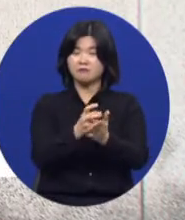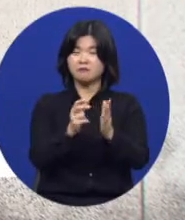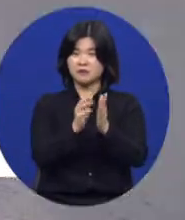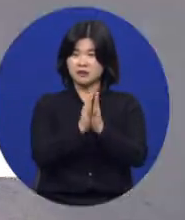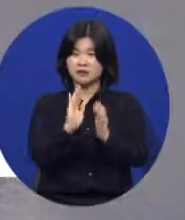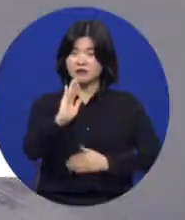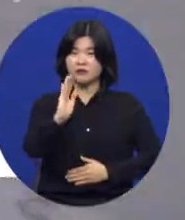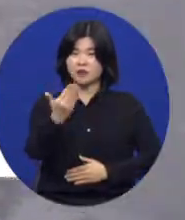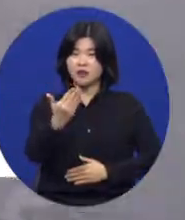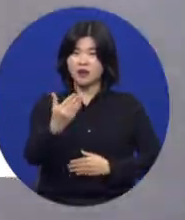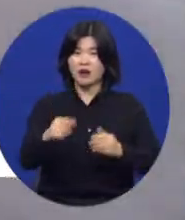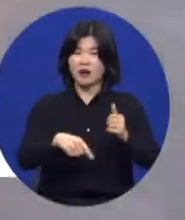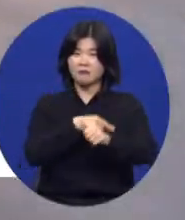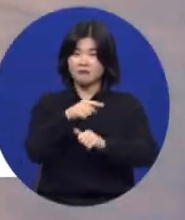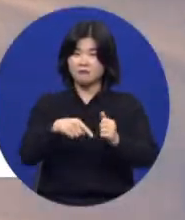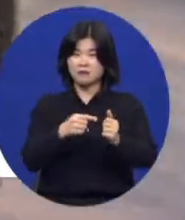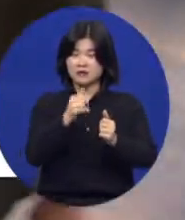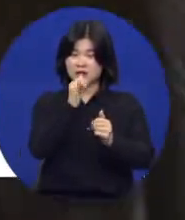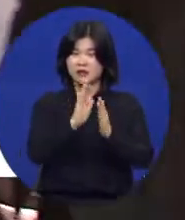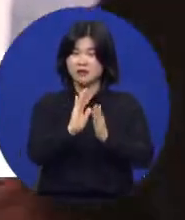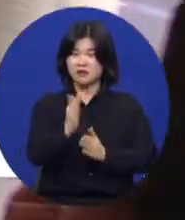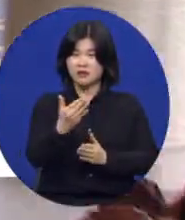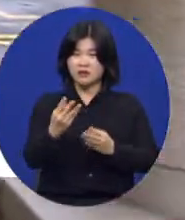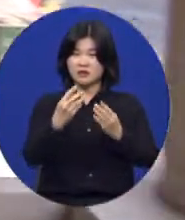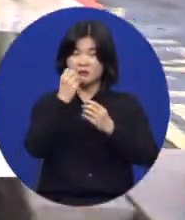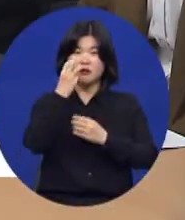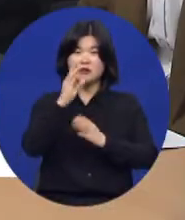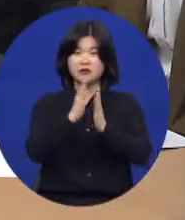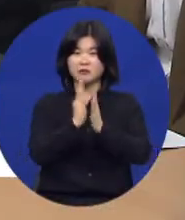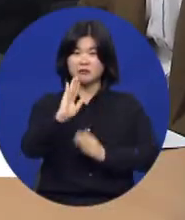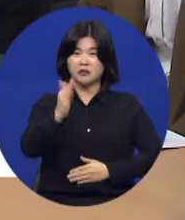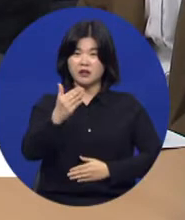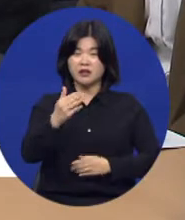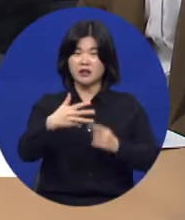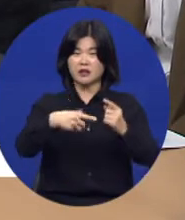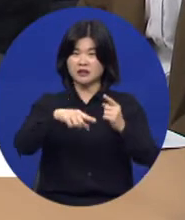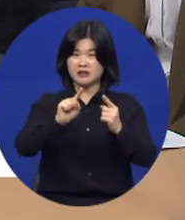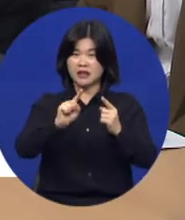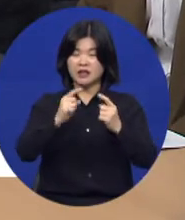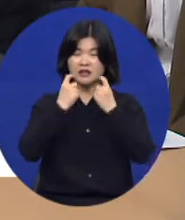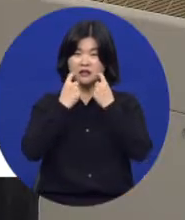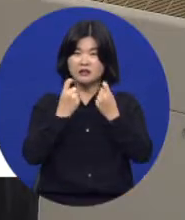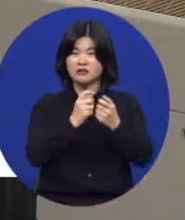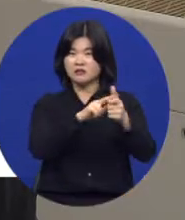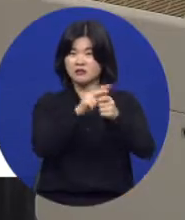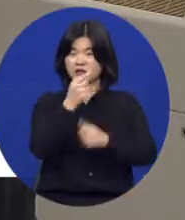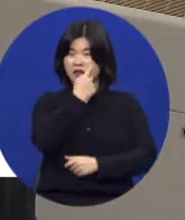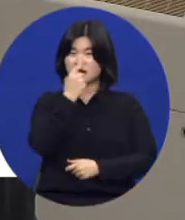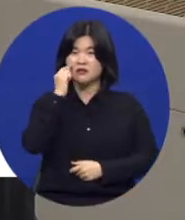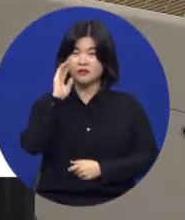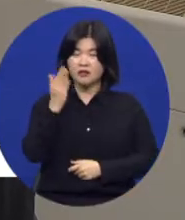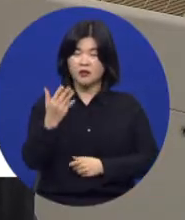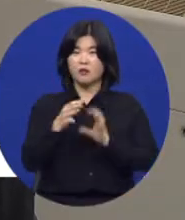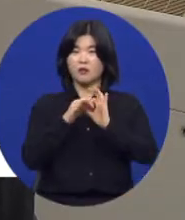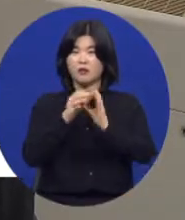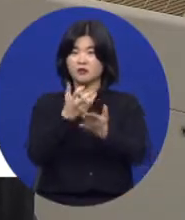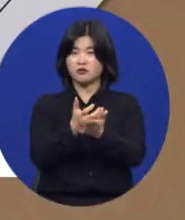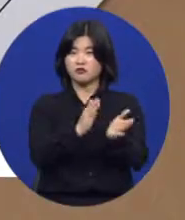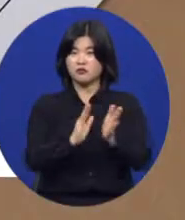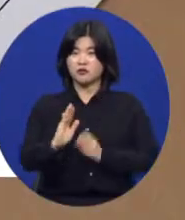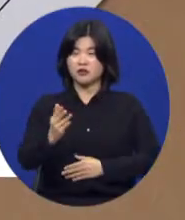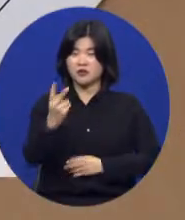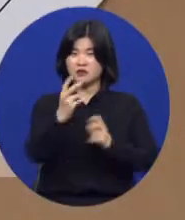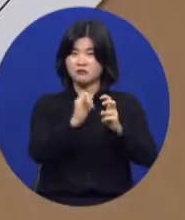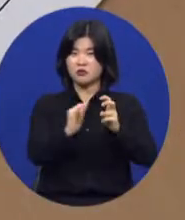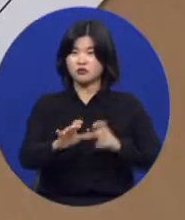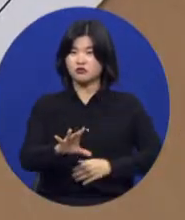마련됐고, 합동수행단이 출범한 지 3개월 만에 1차로 인적사항이 특정되고 관련 자료가 구비된